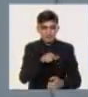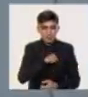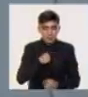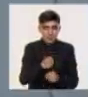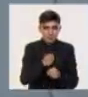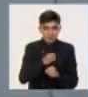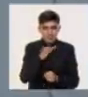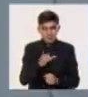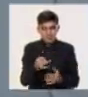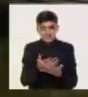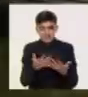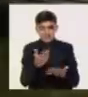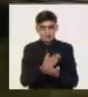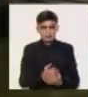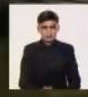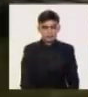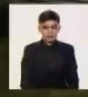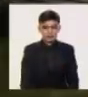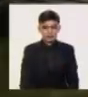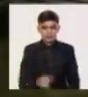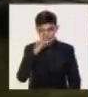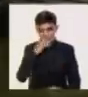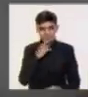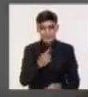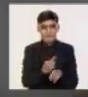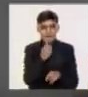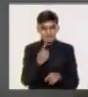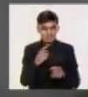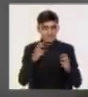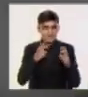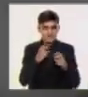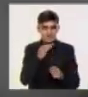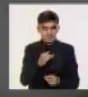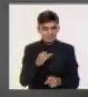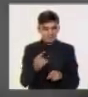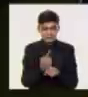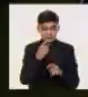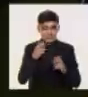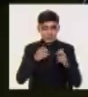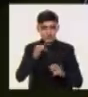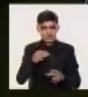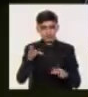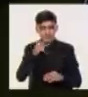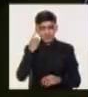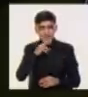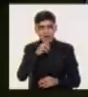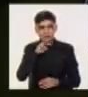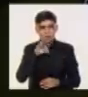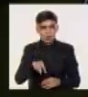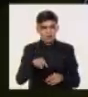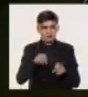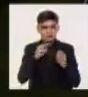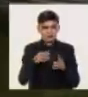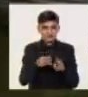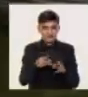тому же котлы разборные. Казахстан, да, о, жалко завод. Это единственный в Казахстане завод по производству модульных котлов, начиная с промышленных